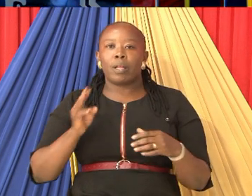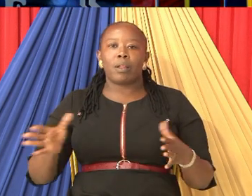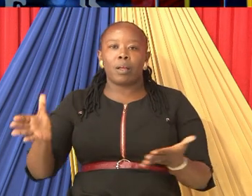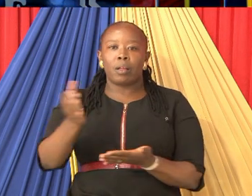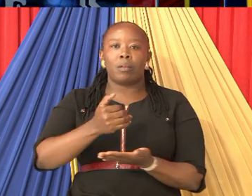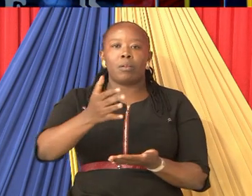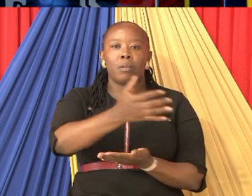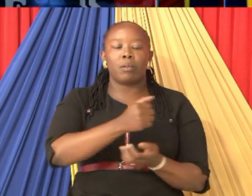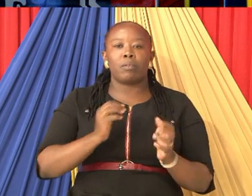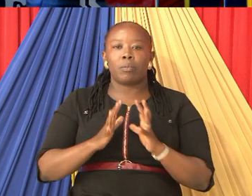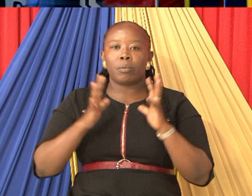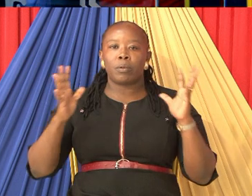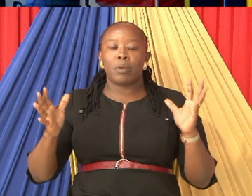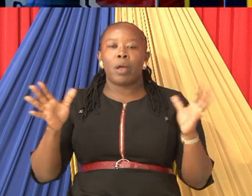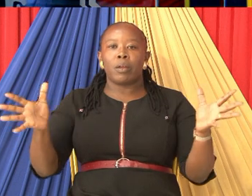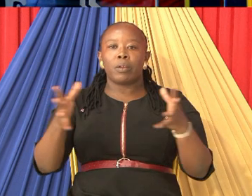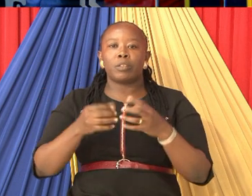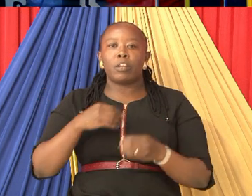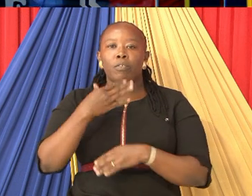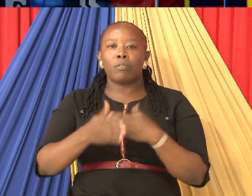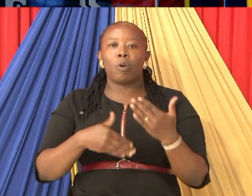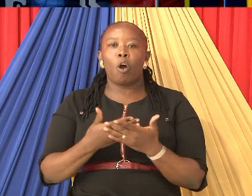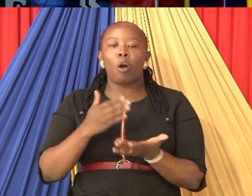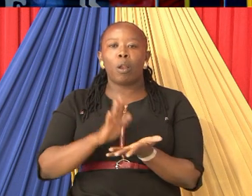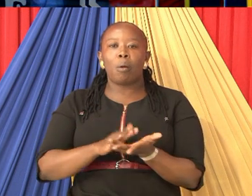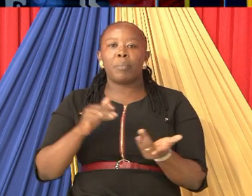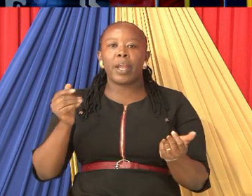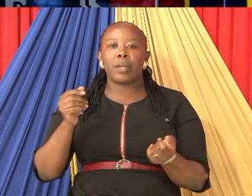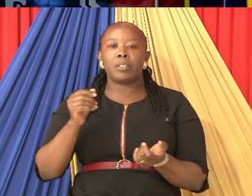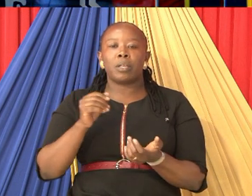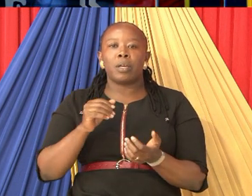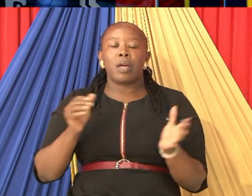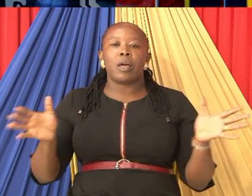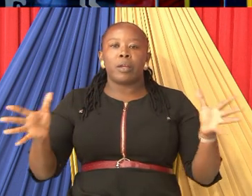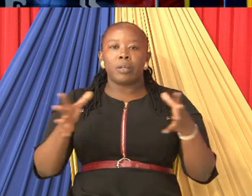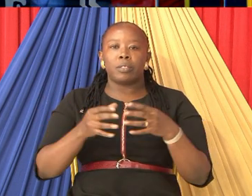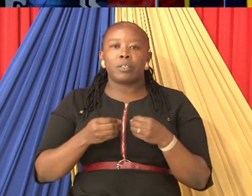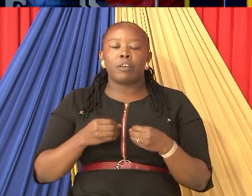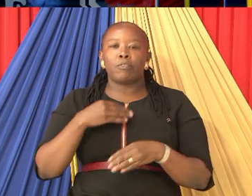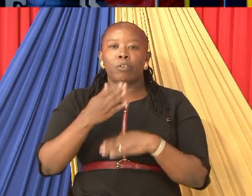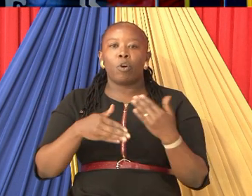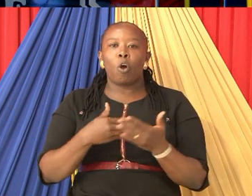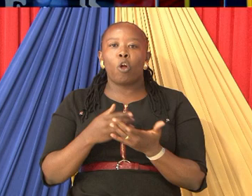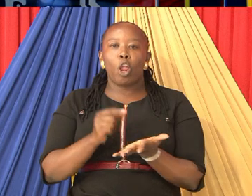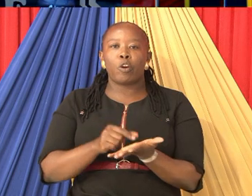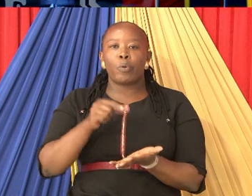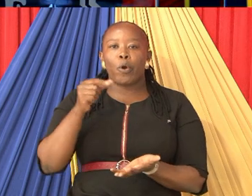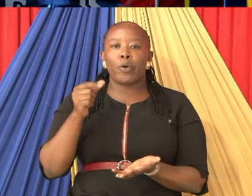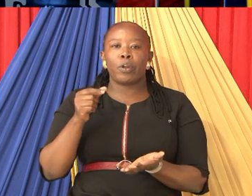kwako. Pokea sifa na shukrani. Pokea sifa na ushukrani kwa sababu ya kusikia maombi